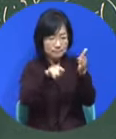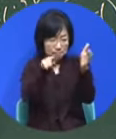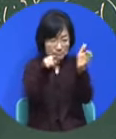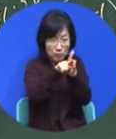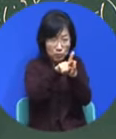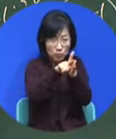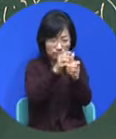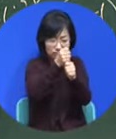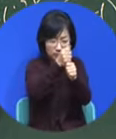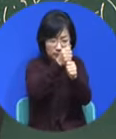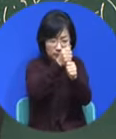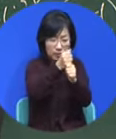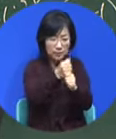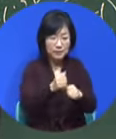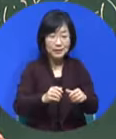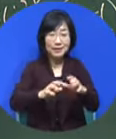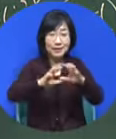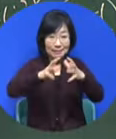말